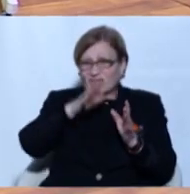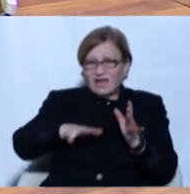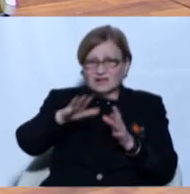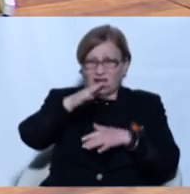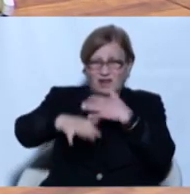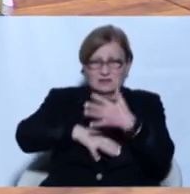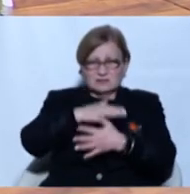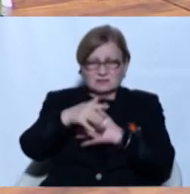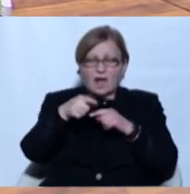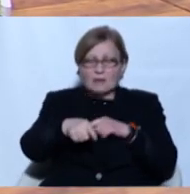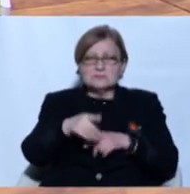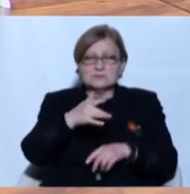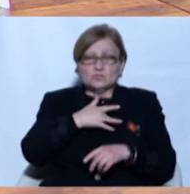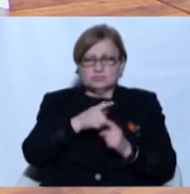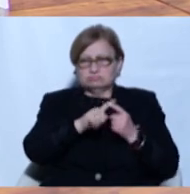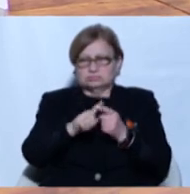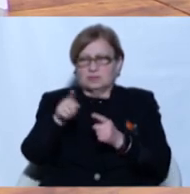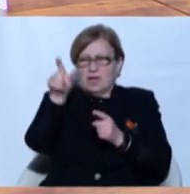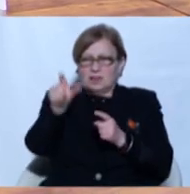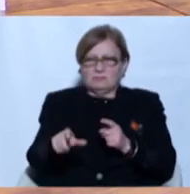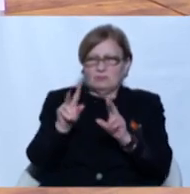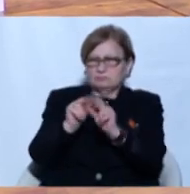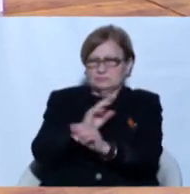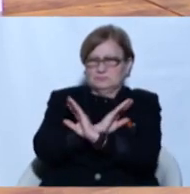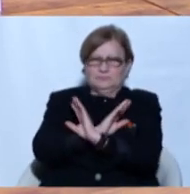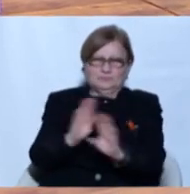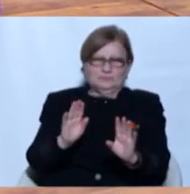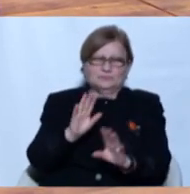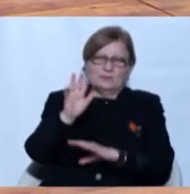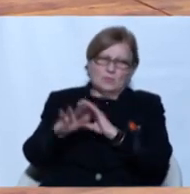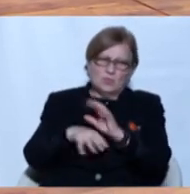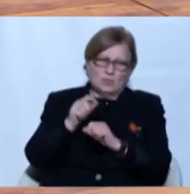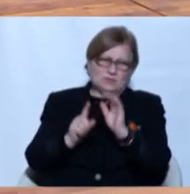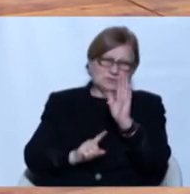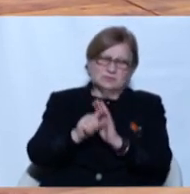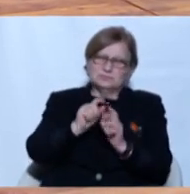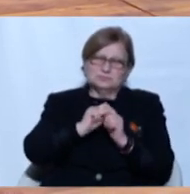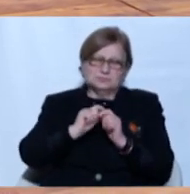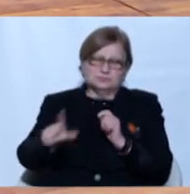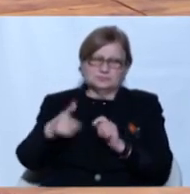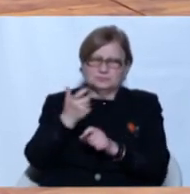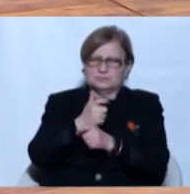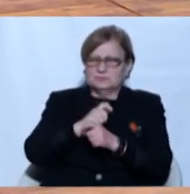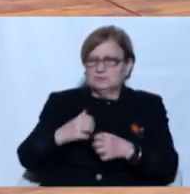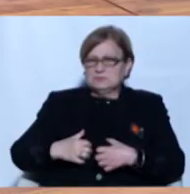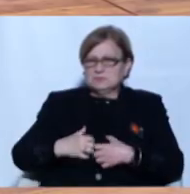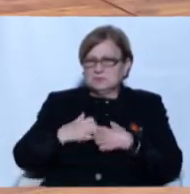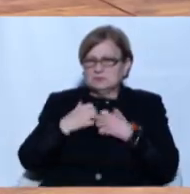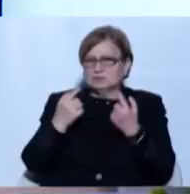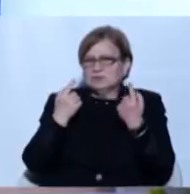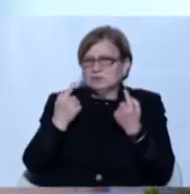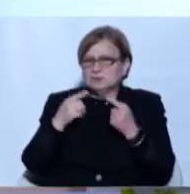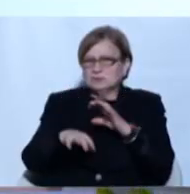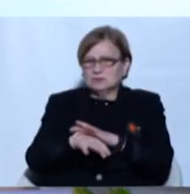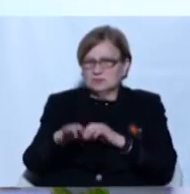აირია და დაიწყო ამ ადამიანის ოდისია მოიტაცეს აქედან მერე წავიდა მერე ამ ხელატყვეობა გადაიტანა